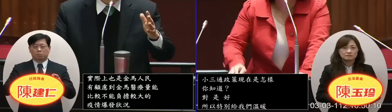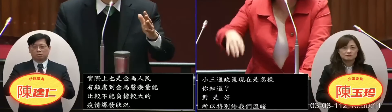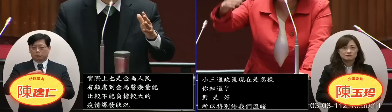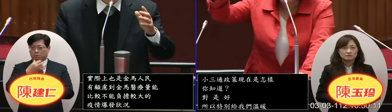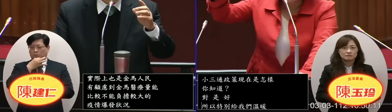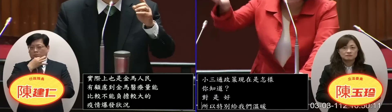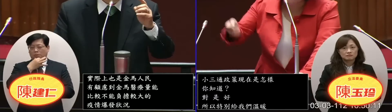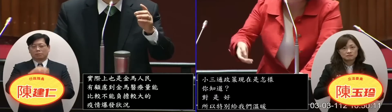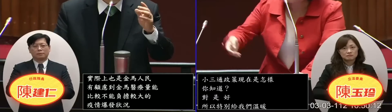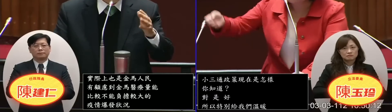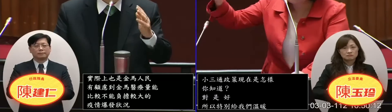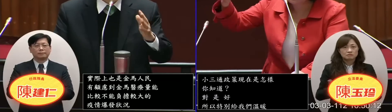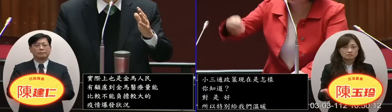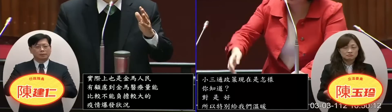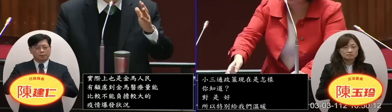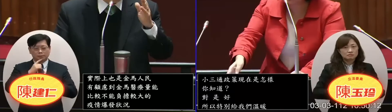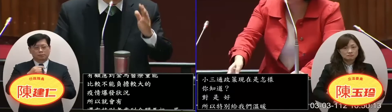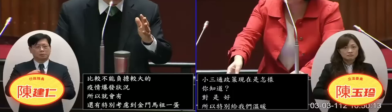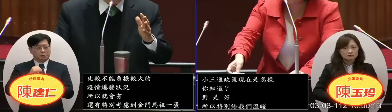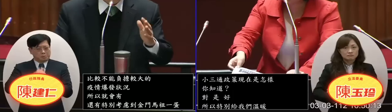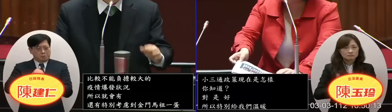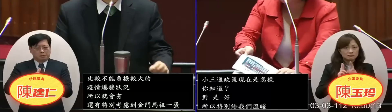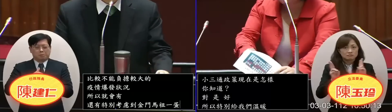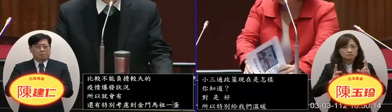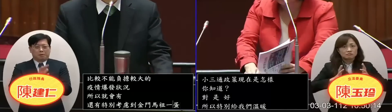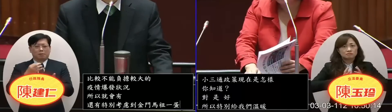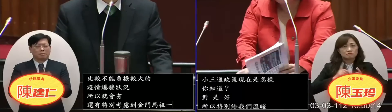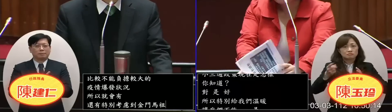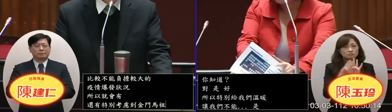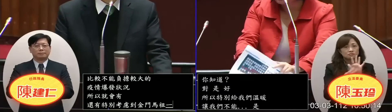会比较不容易。 那现在你看嘛， 医疗资源比较